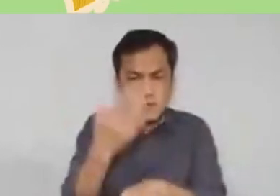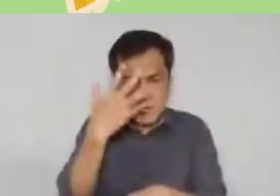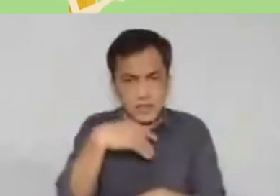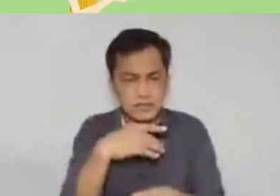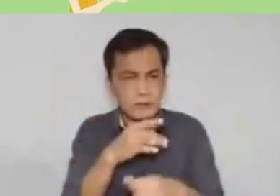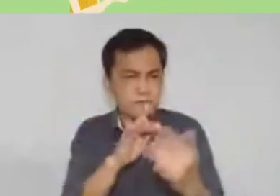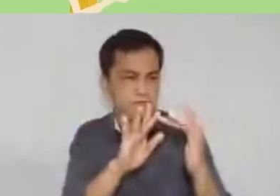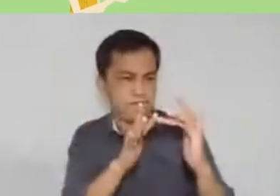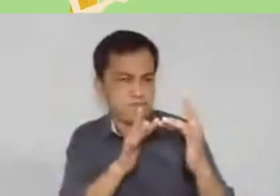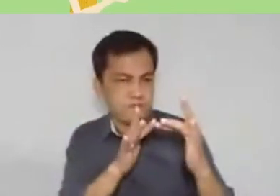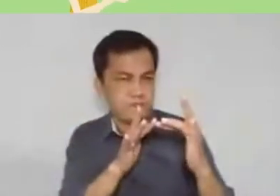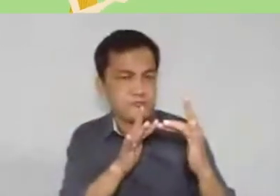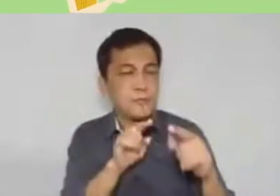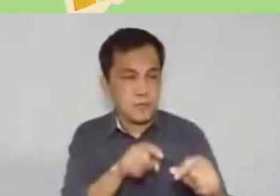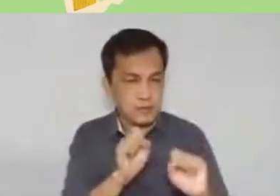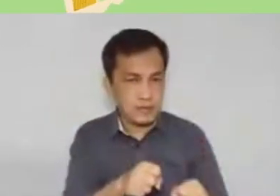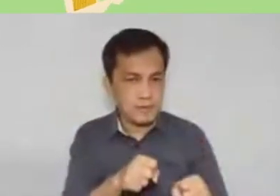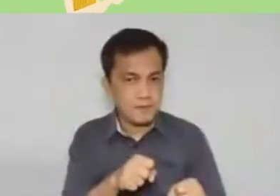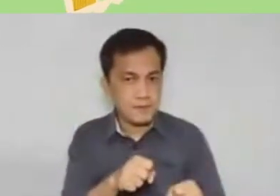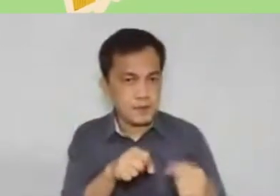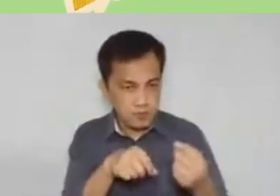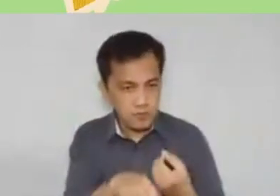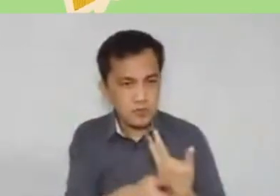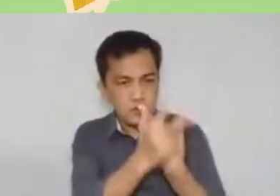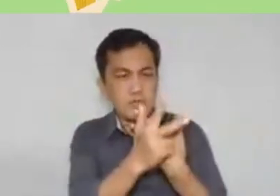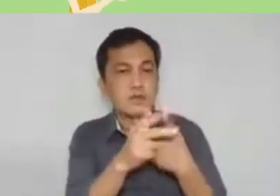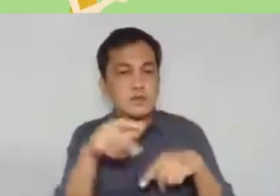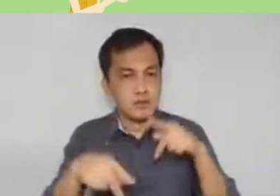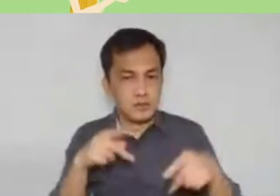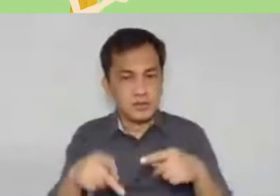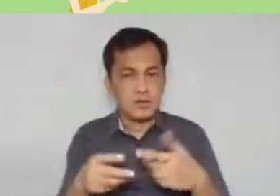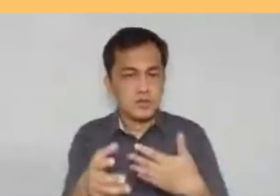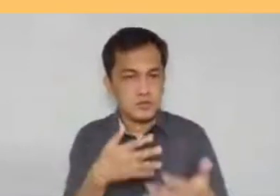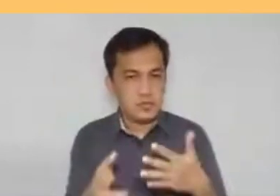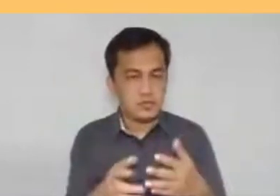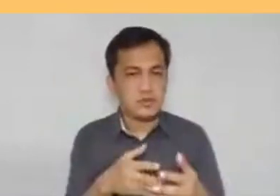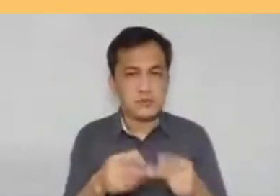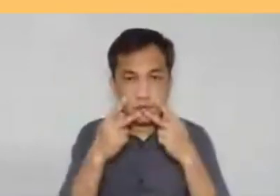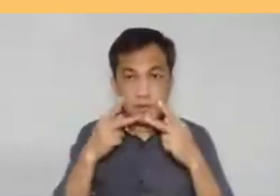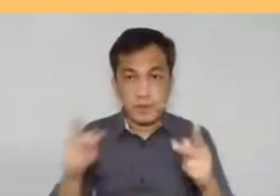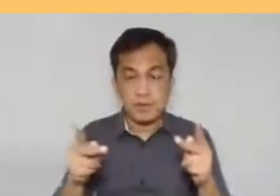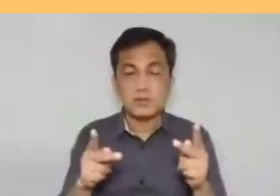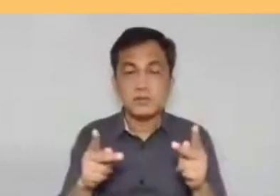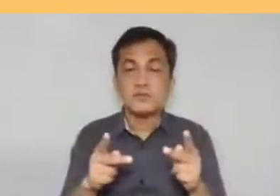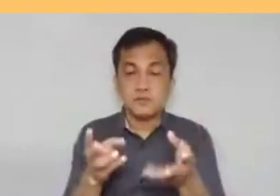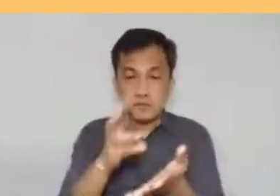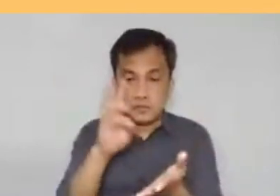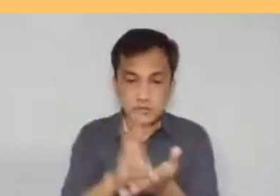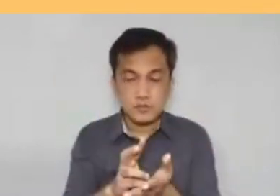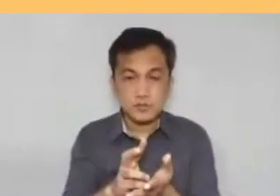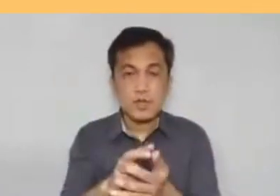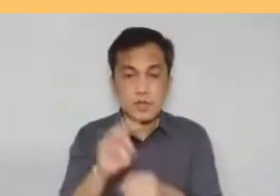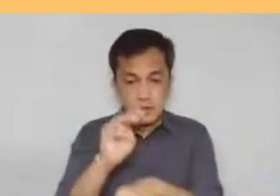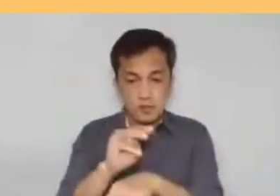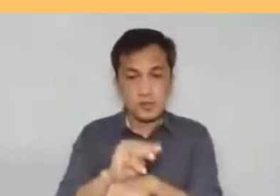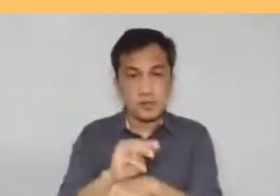-video conferencing ng mga mamamayan kahit nasa mga pampublikong lugar. Ang munisipyo ay mayroon ding maayos